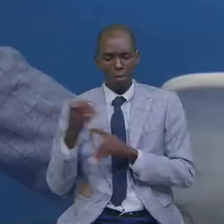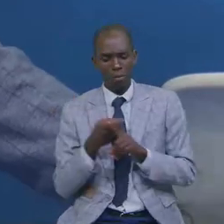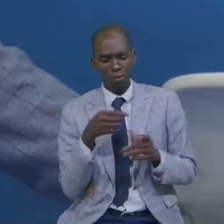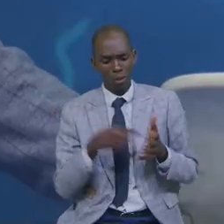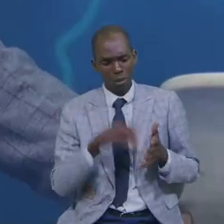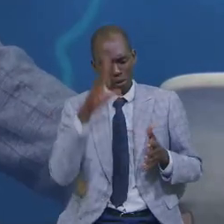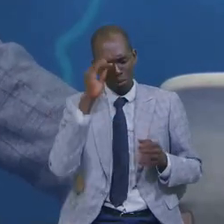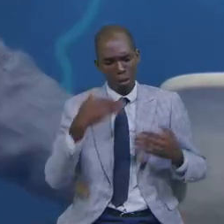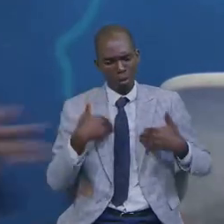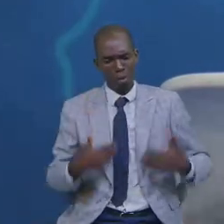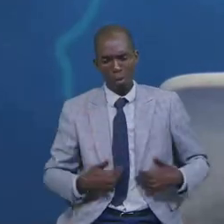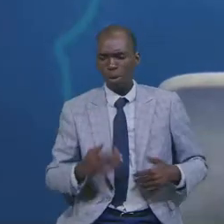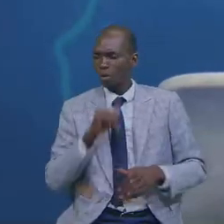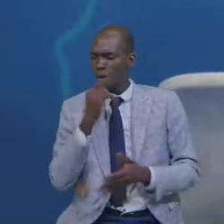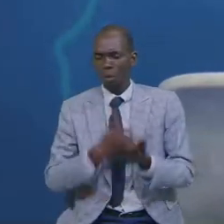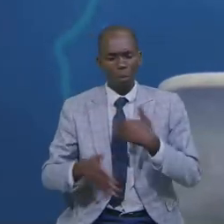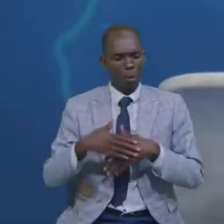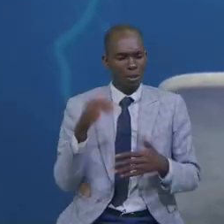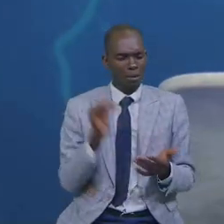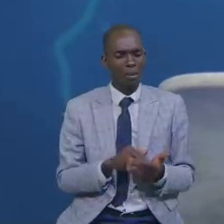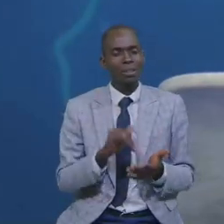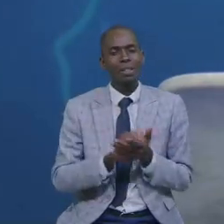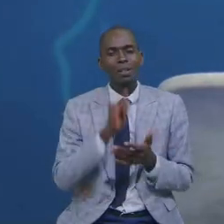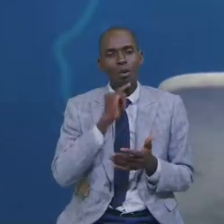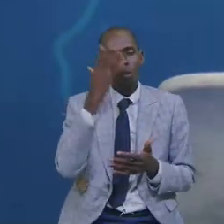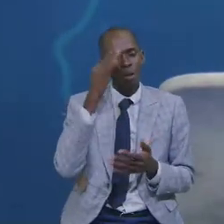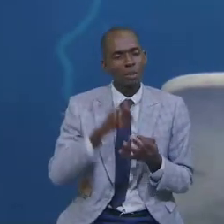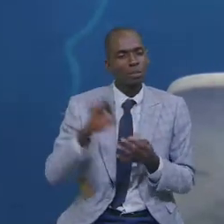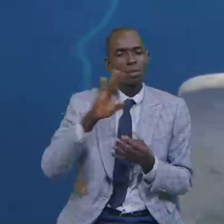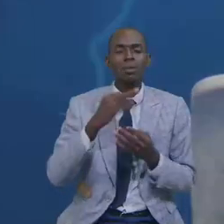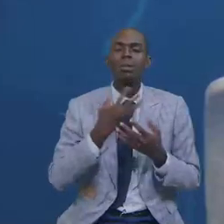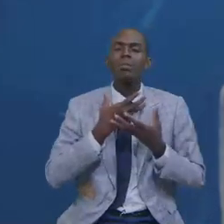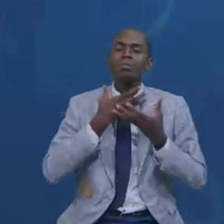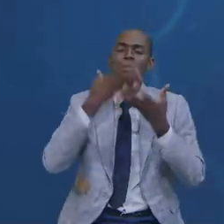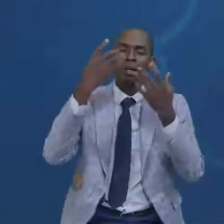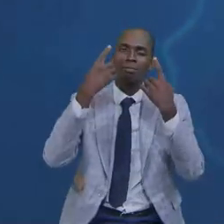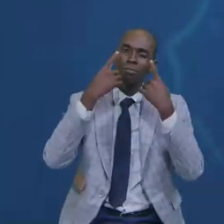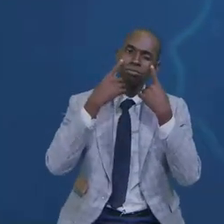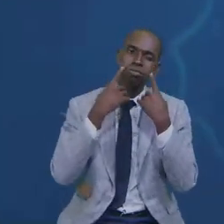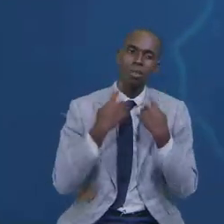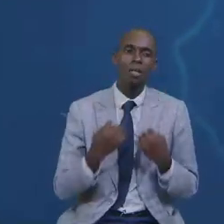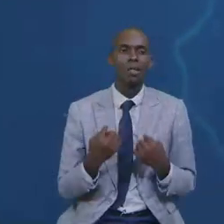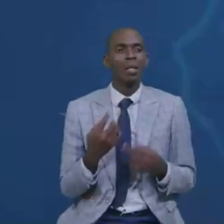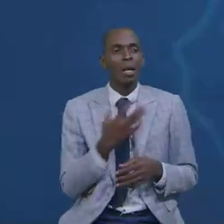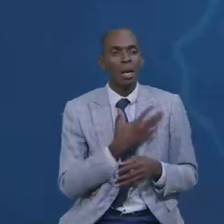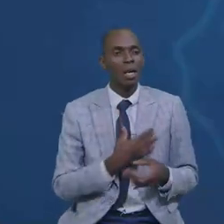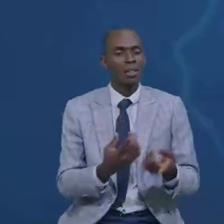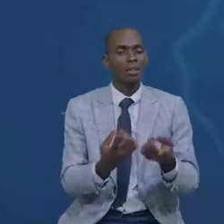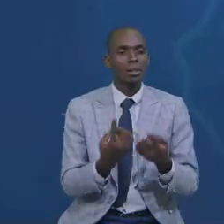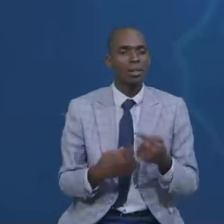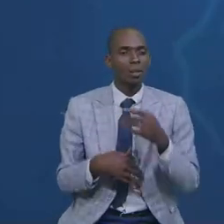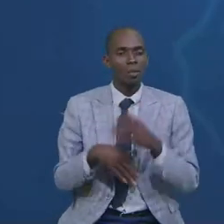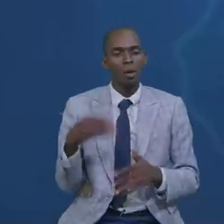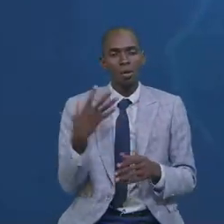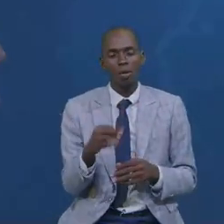je ne peux plus revenir l'esprit cria en poussant de cris en l'agitant avec une grande